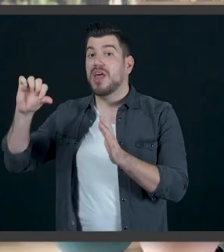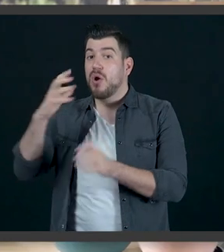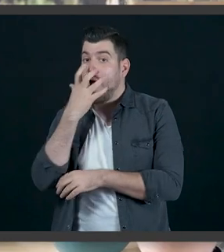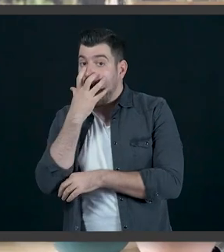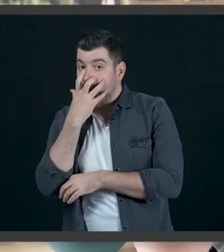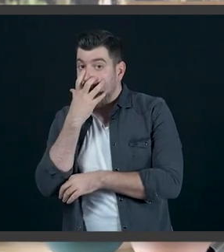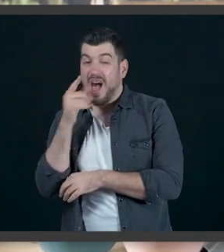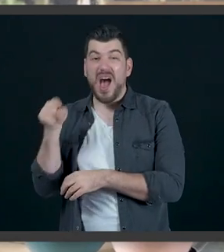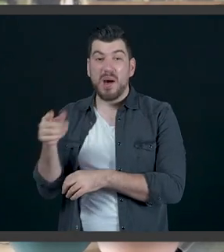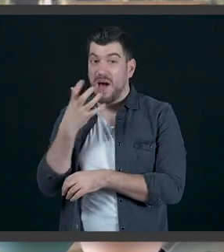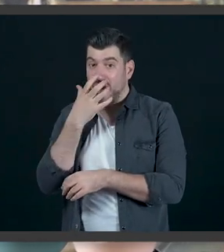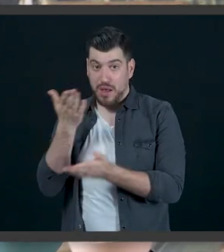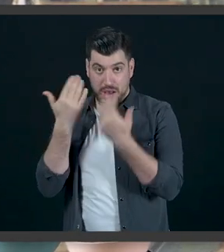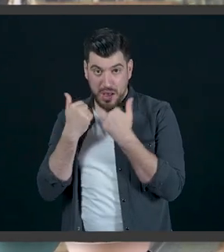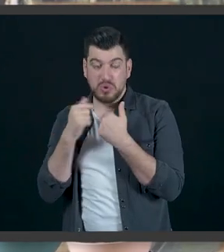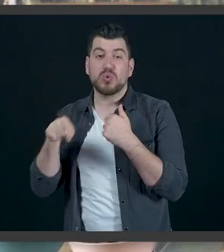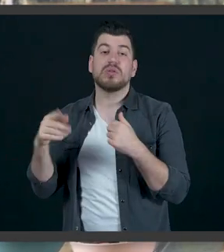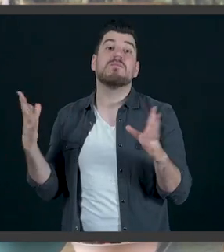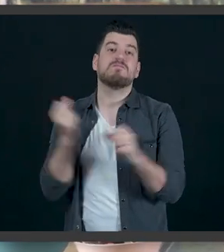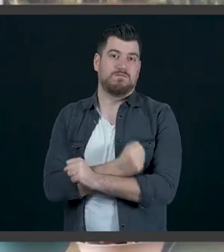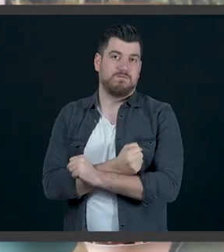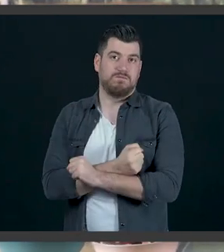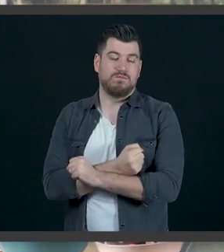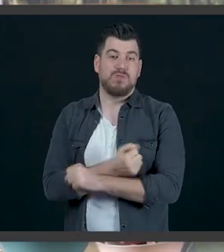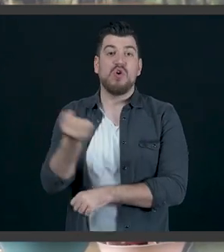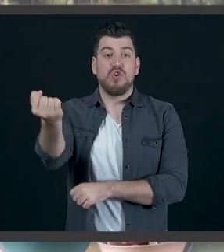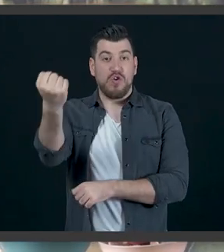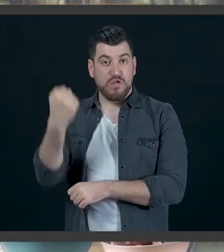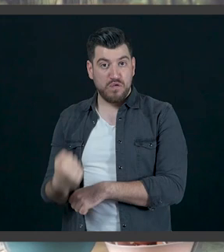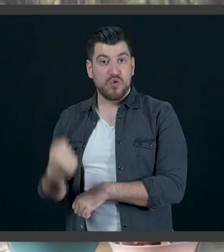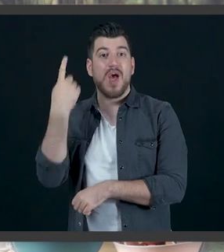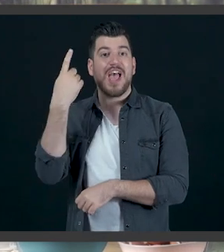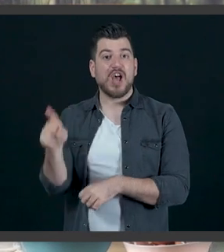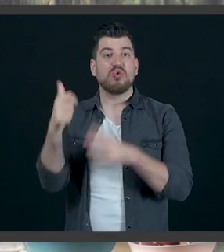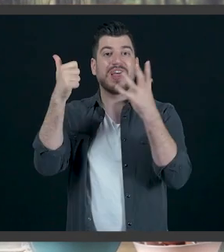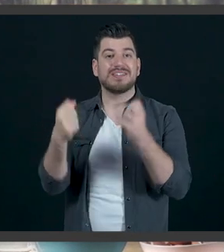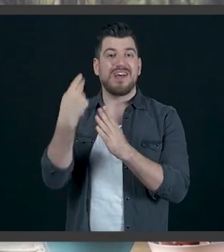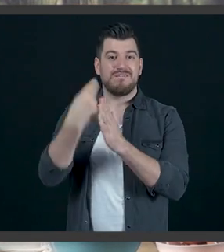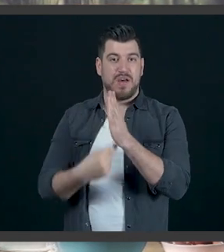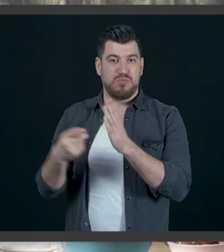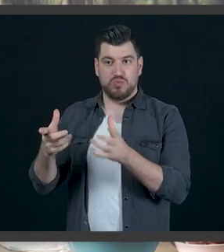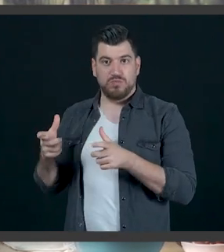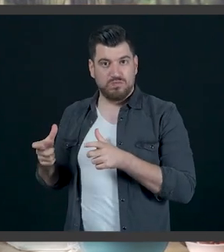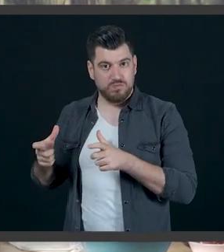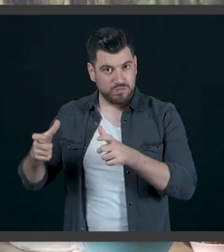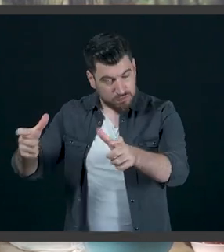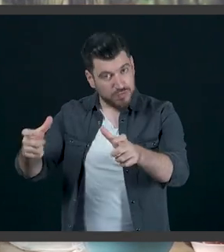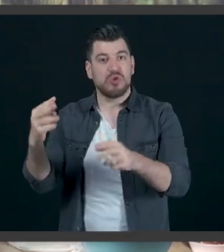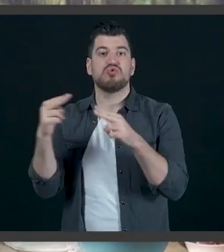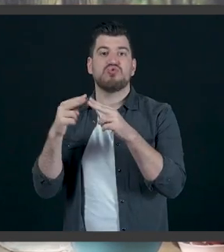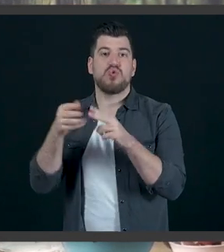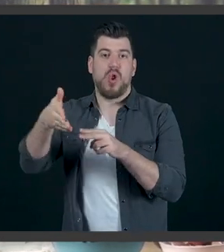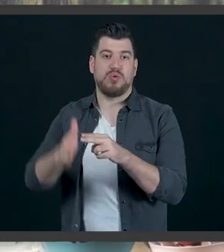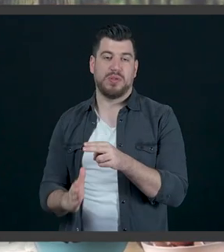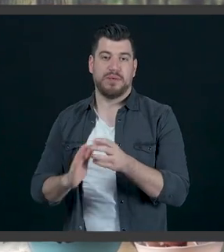είναι καυτό, άμα δεν είναι καυτό δεν θα πετύχει η συνταγή μας. Ανοίγουμε το φούρνο, είναι στους 160 βαθμούς και βάζουμε μέσα τη